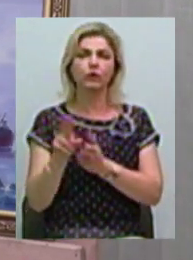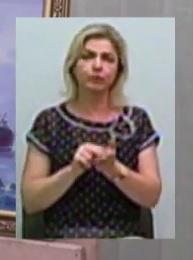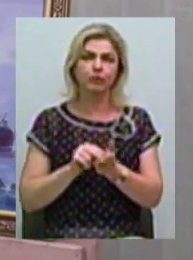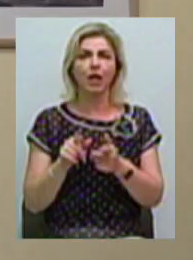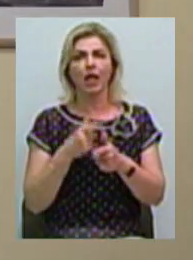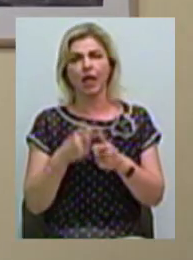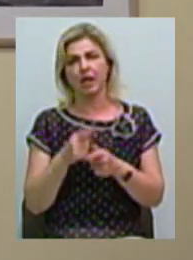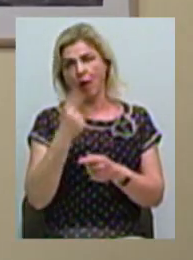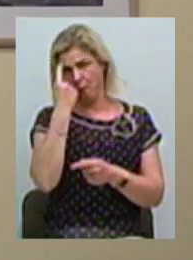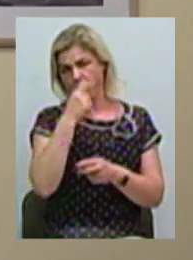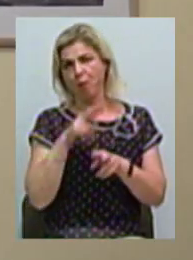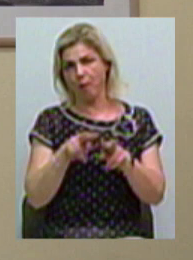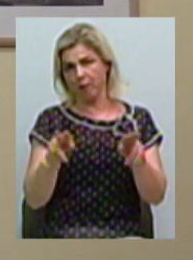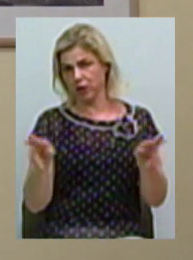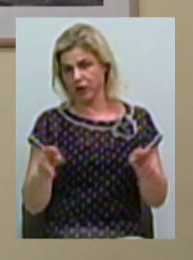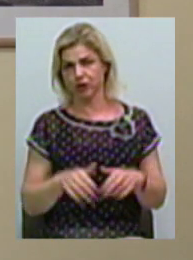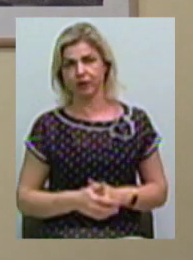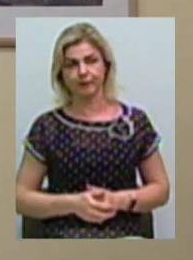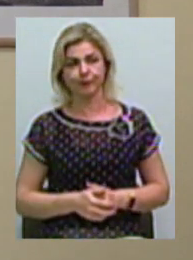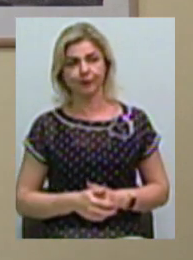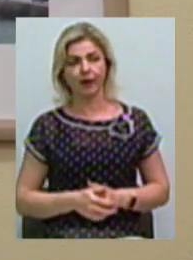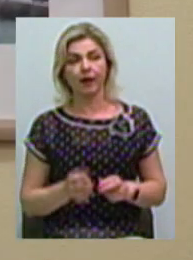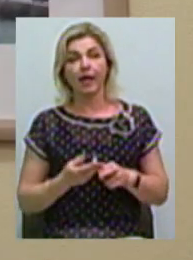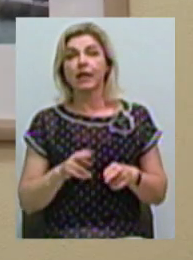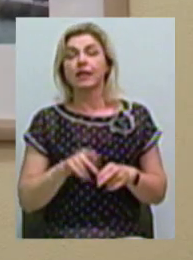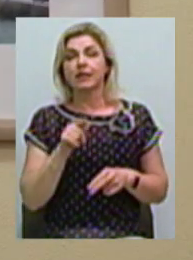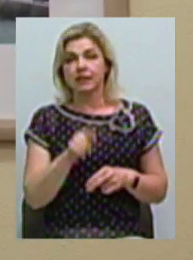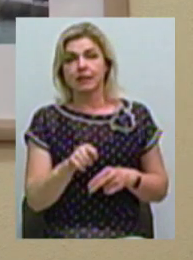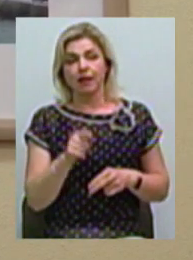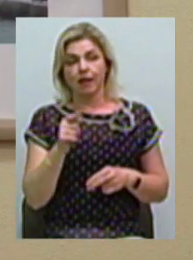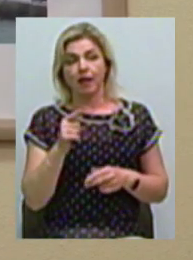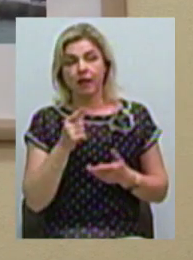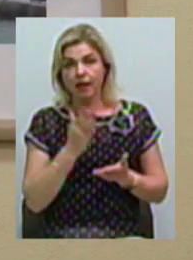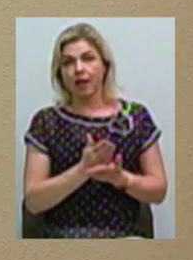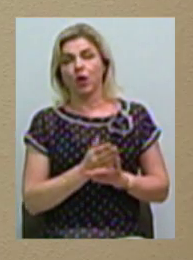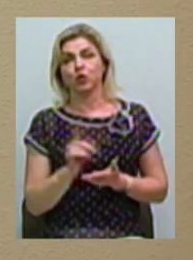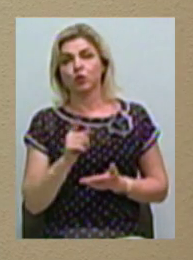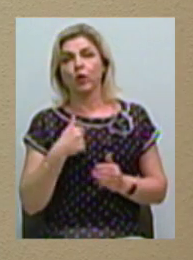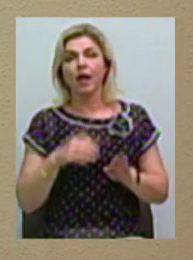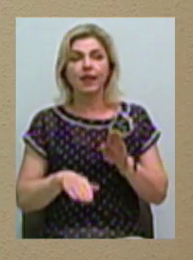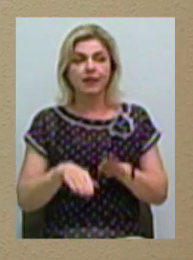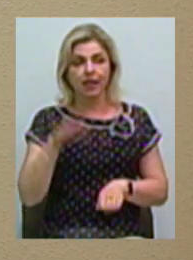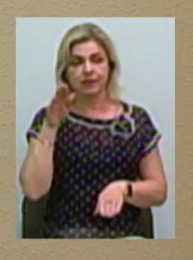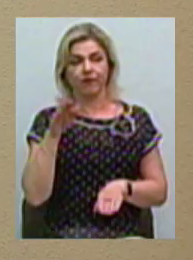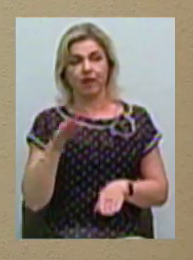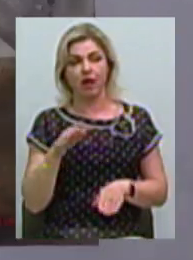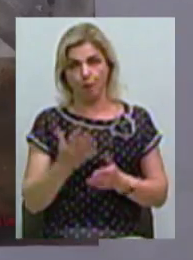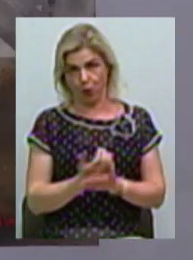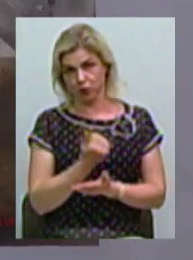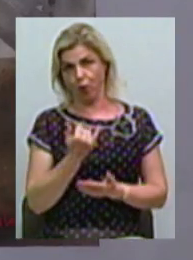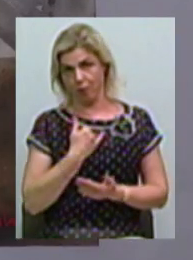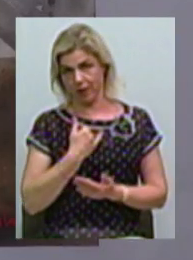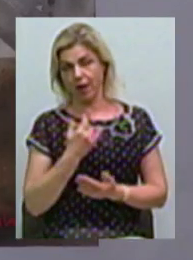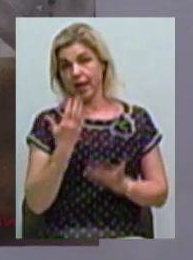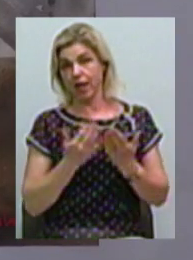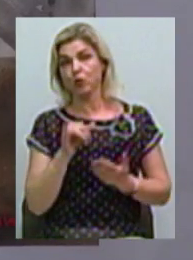комусь подражати. Творчість – це є те, що я з дитинства просто в мене виходить, виходить. І я вважаю, якщо воно в